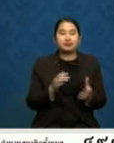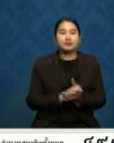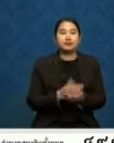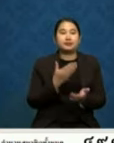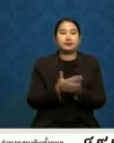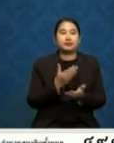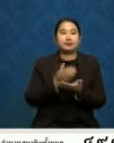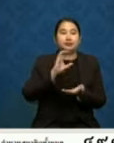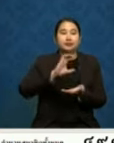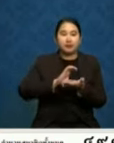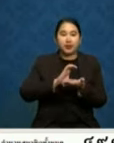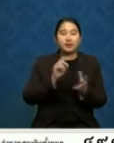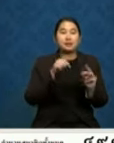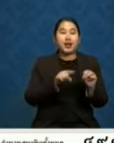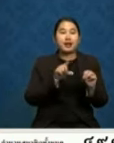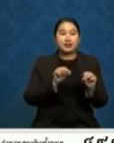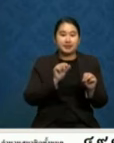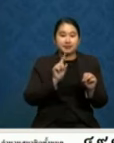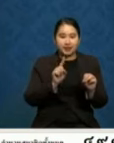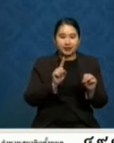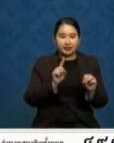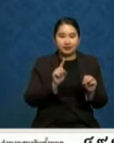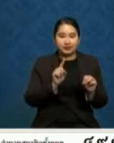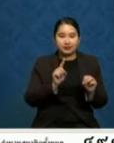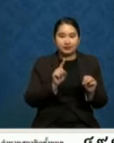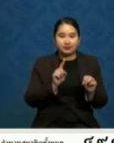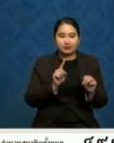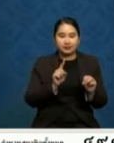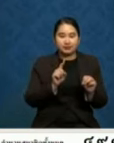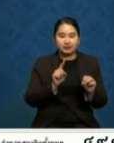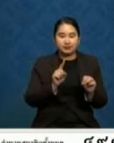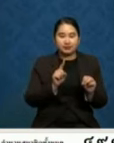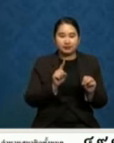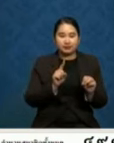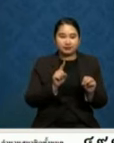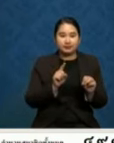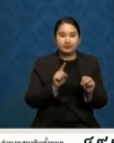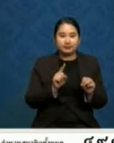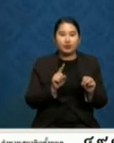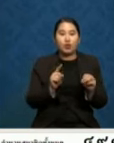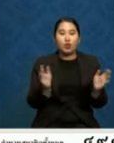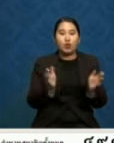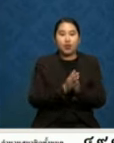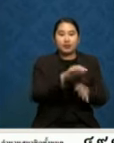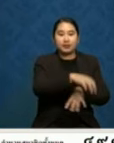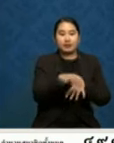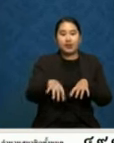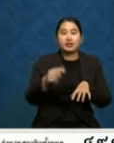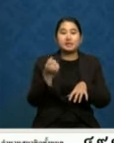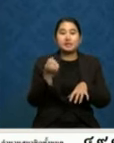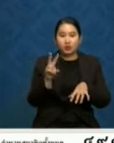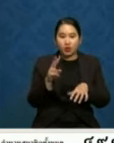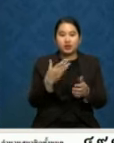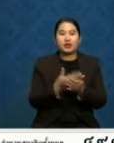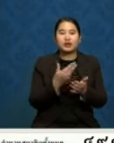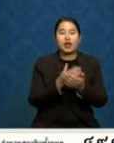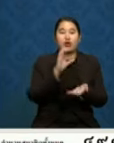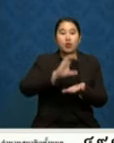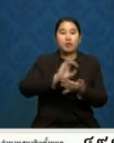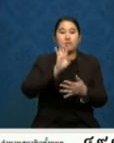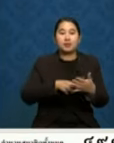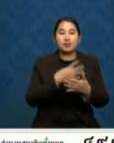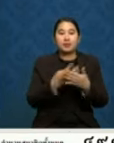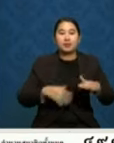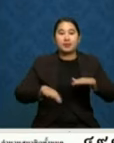มาณในมาตราที่21นะครับซึ่งรวม12หน่วยงานเป็นงบประมาณที่เฉพาะแผนง